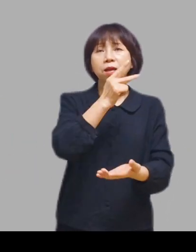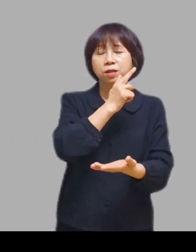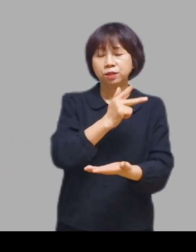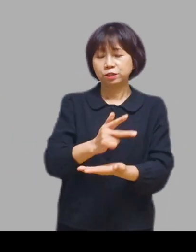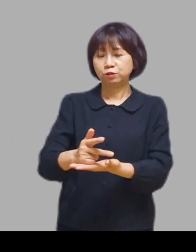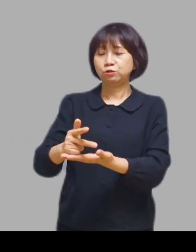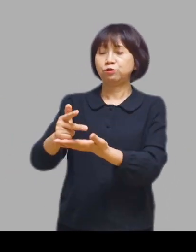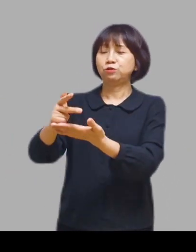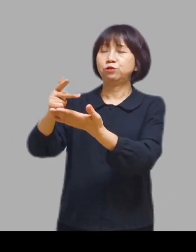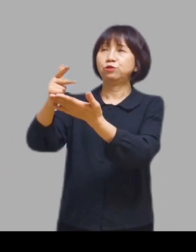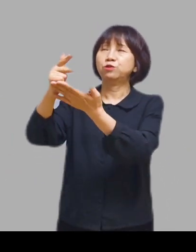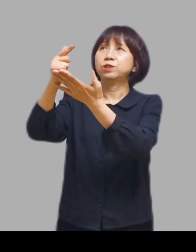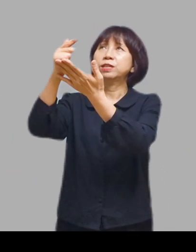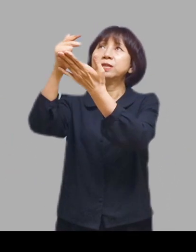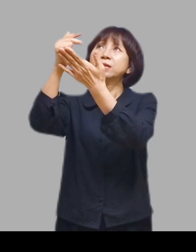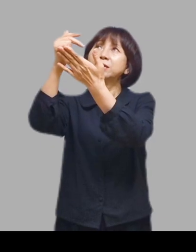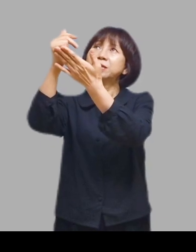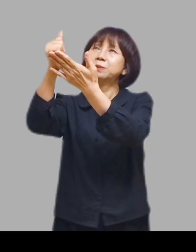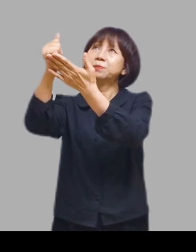주목하기보다